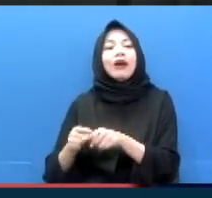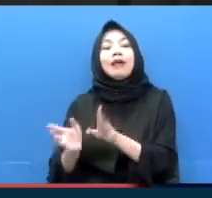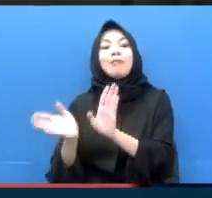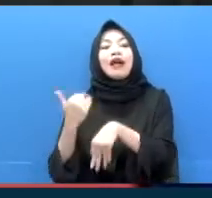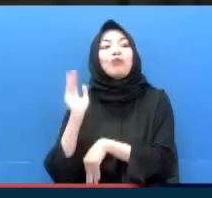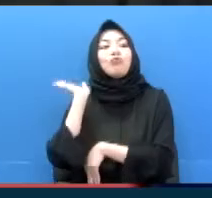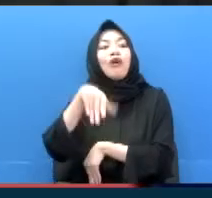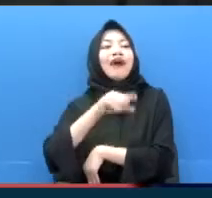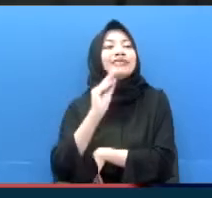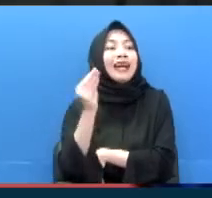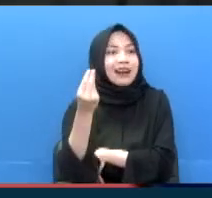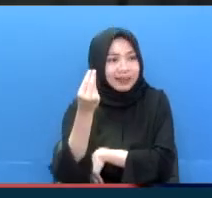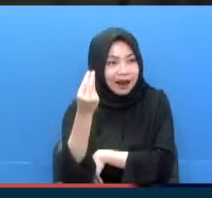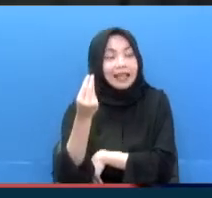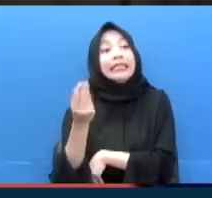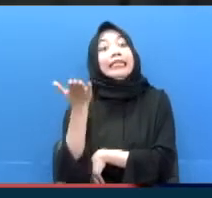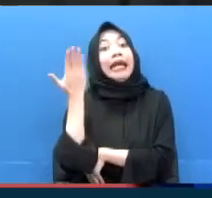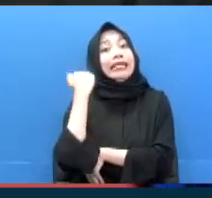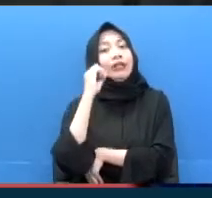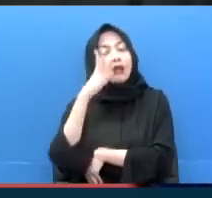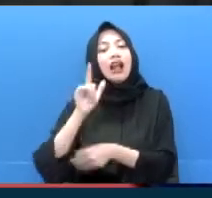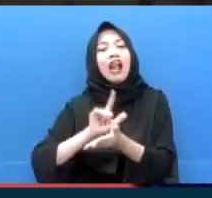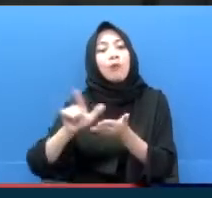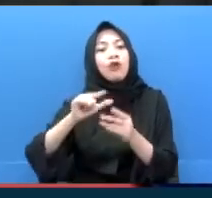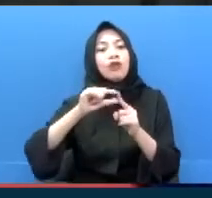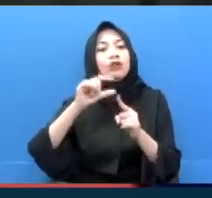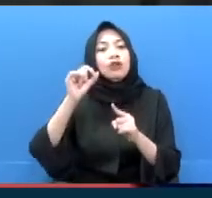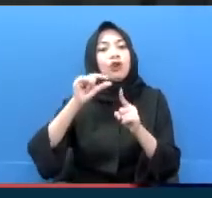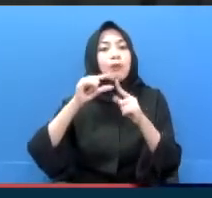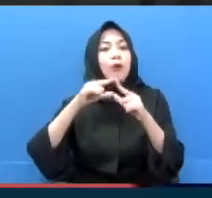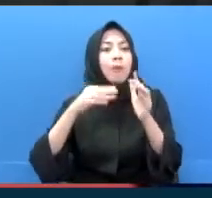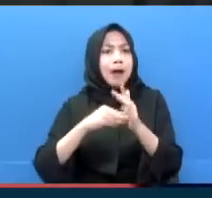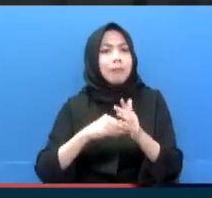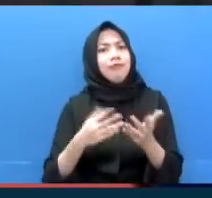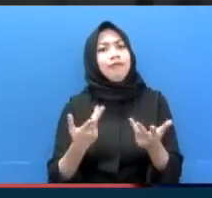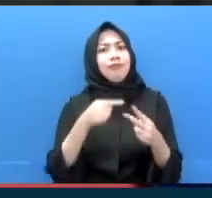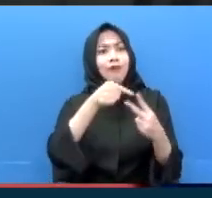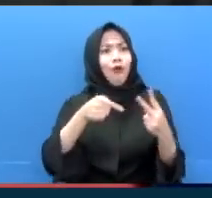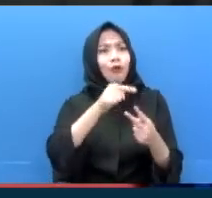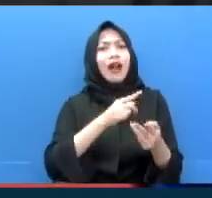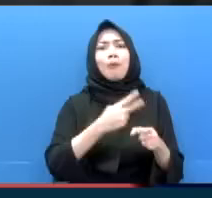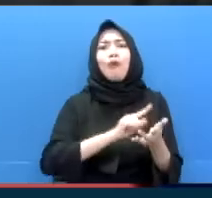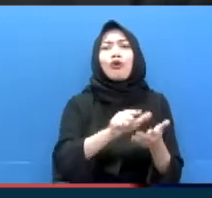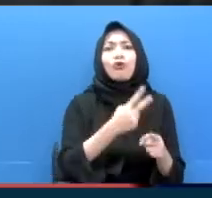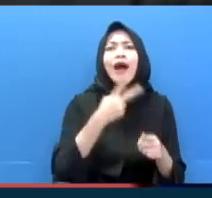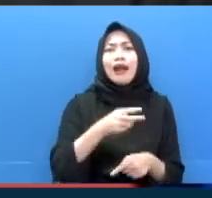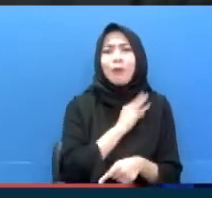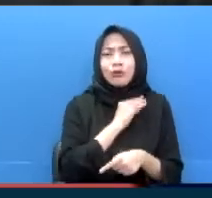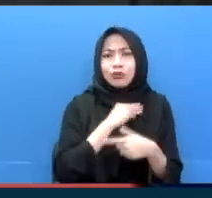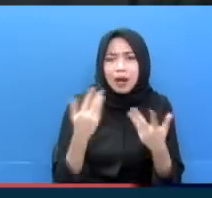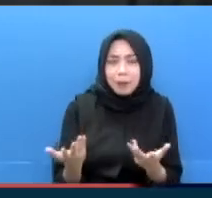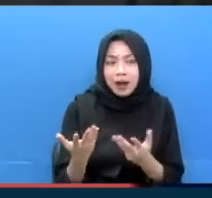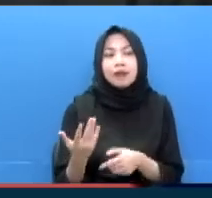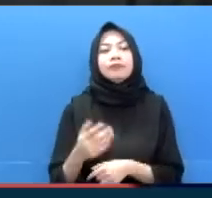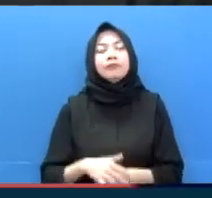hari ini siang tadi melaporkan ke Propam dugaannya adalah begini bahwa yang melapor pertama kali